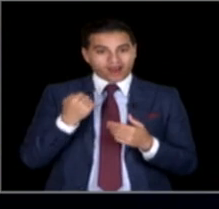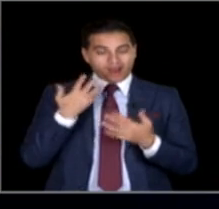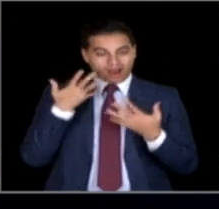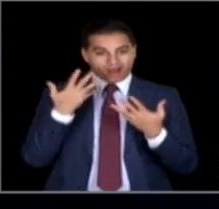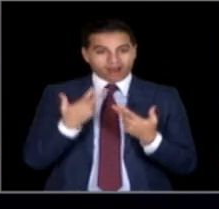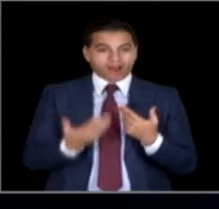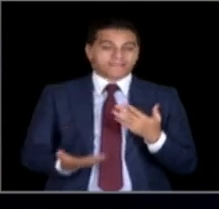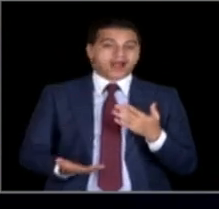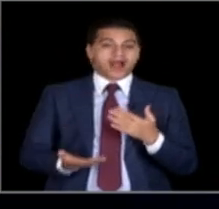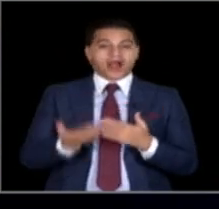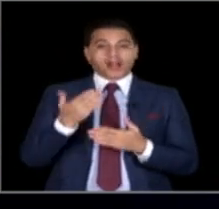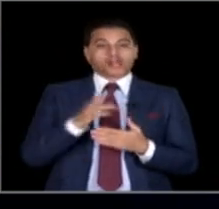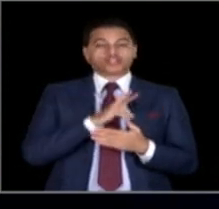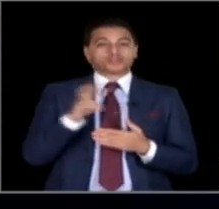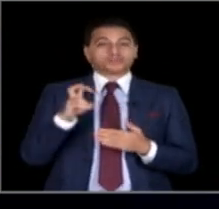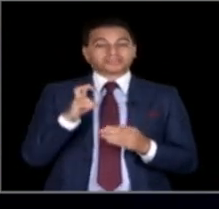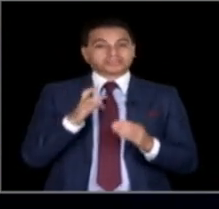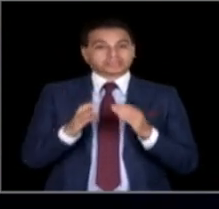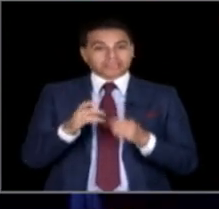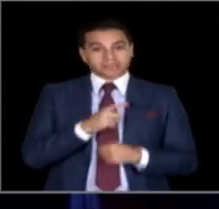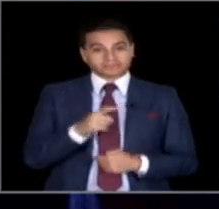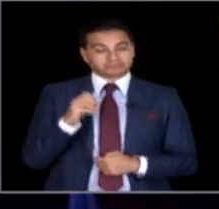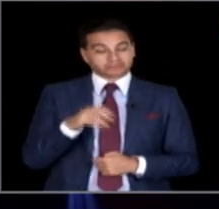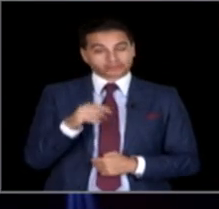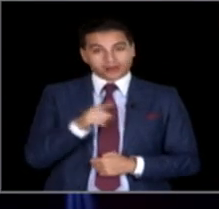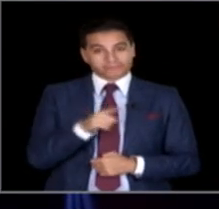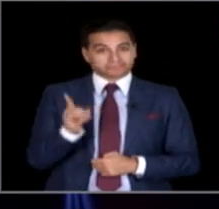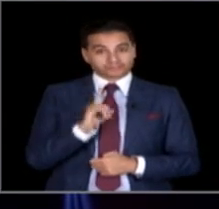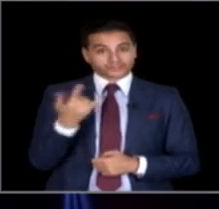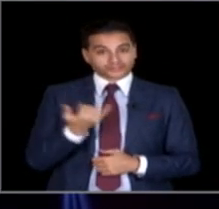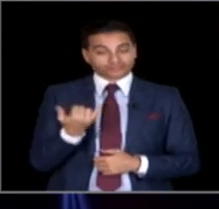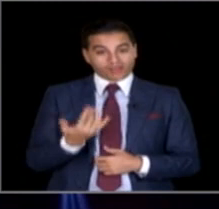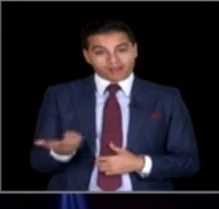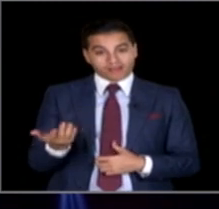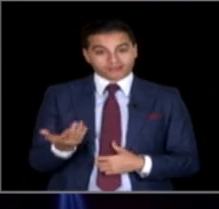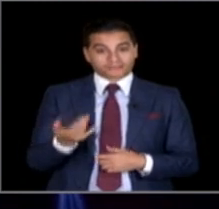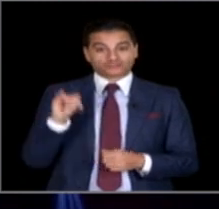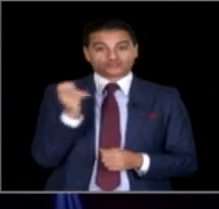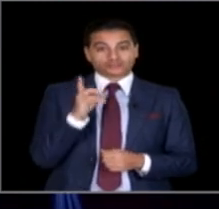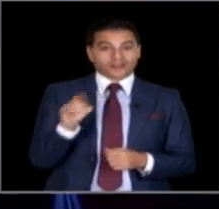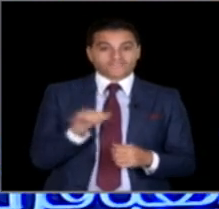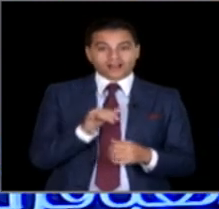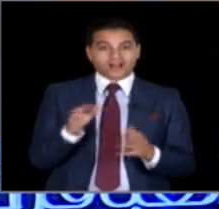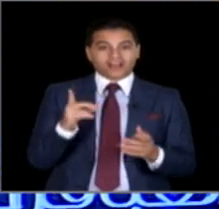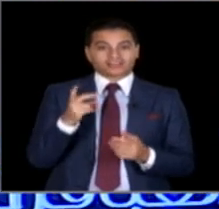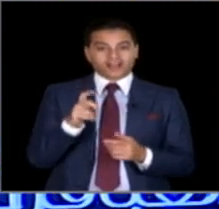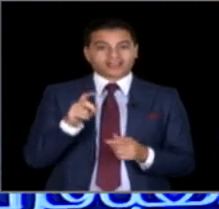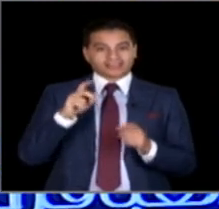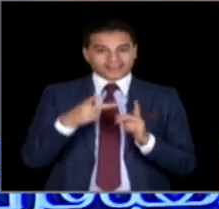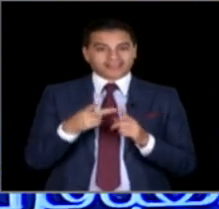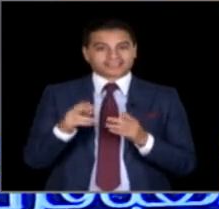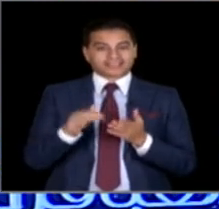اعلى سكور في البطوله 700 نقطه. الحمد لله. وده مش سهل. الحمد لله. مصطفى طه بتشارك